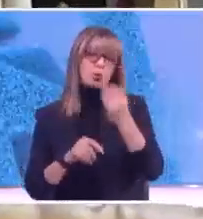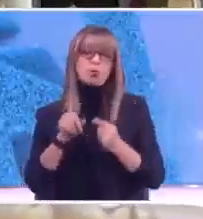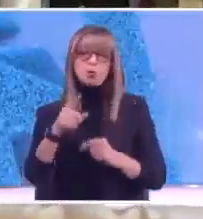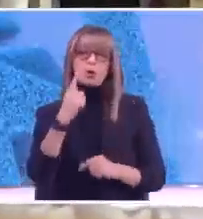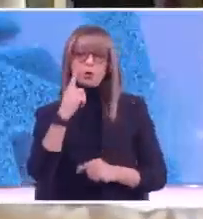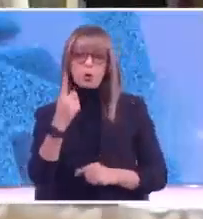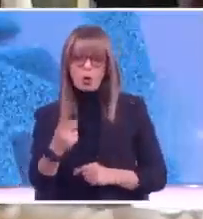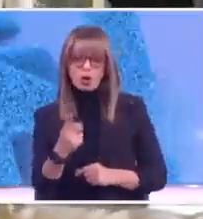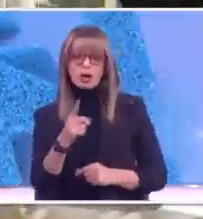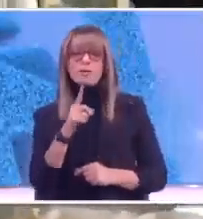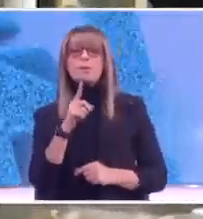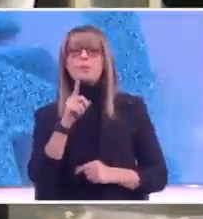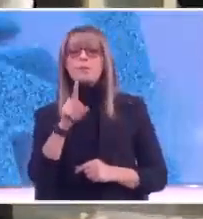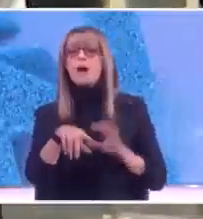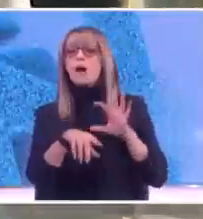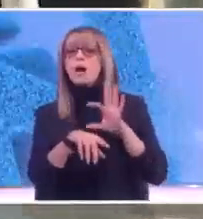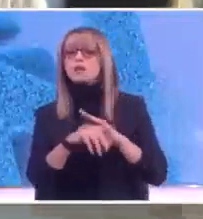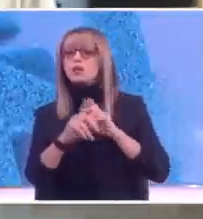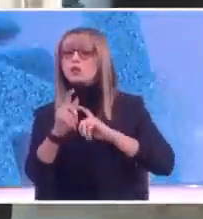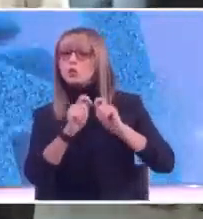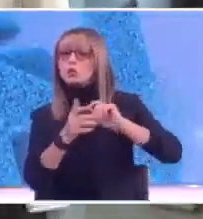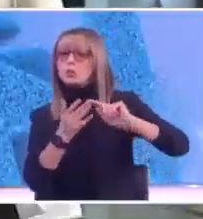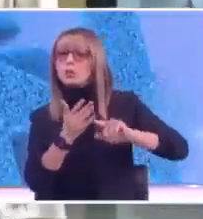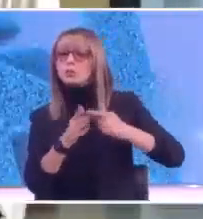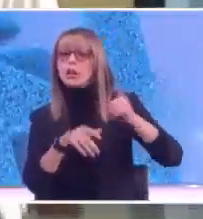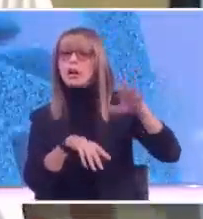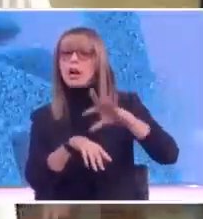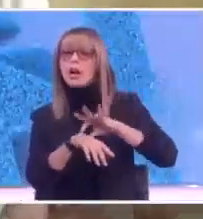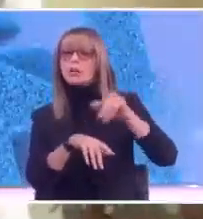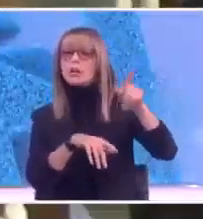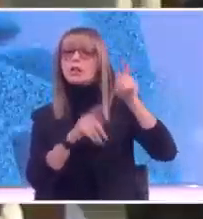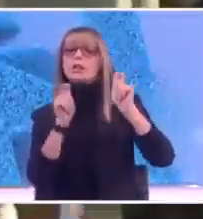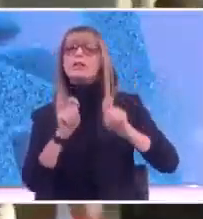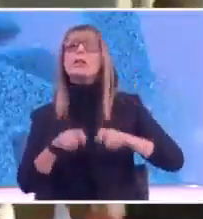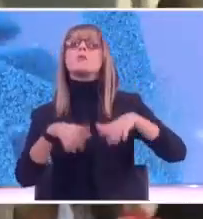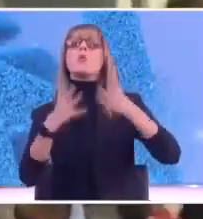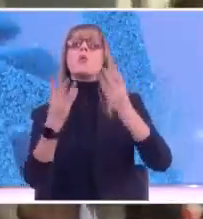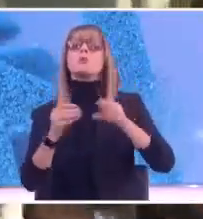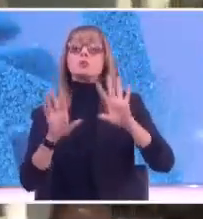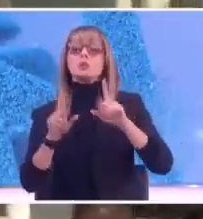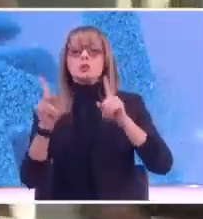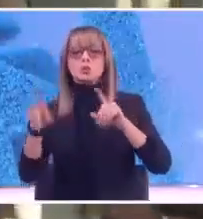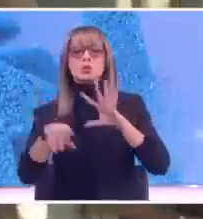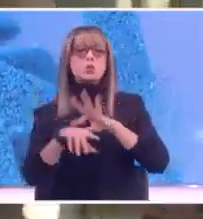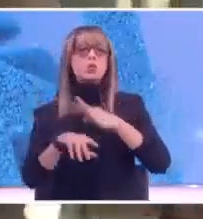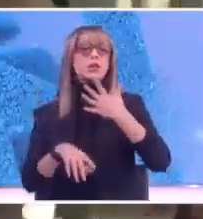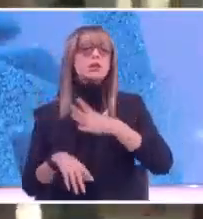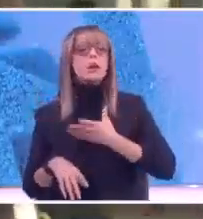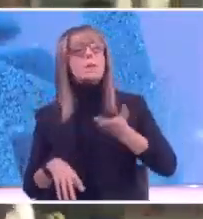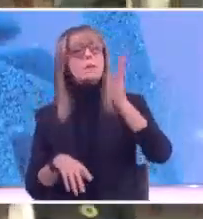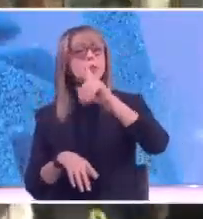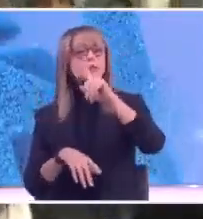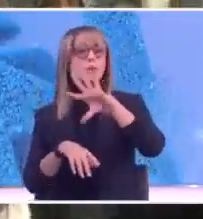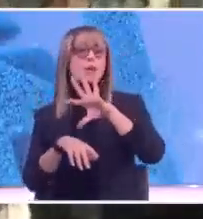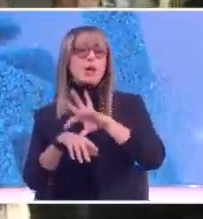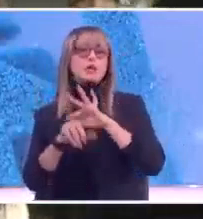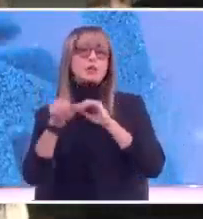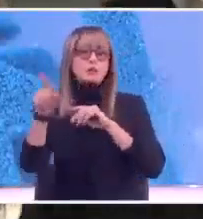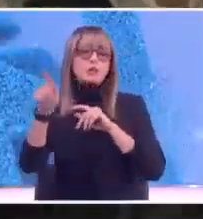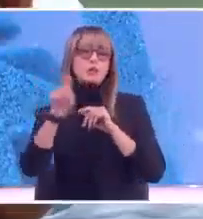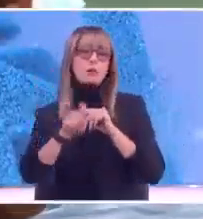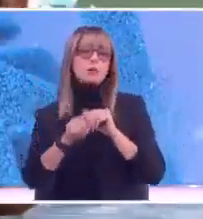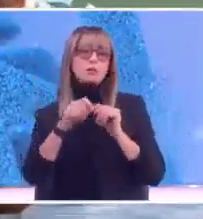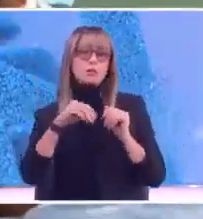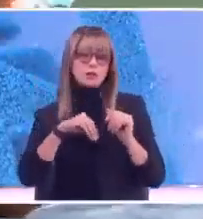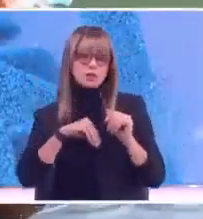göre öngörülen müdahalenin sözleşme imzalanan hastanede yapılamadığı durumlarda hekimin istediği başka bir hastanede bu işlemin yapılması